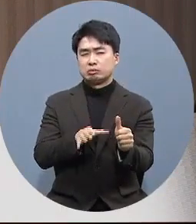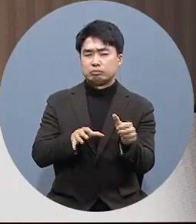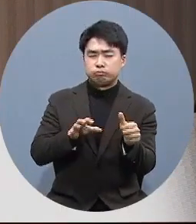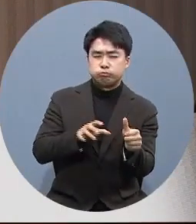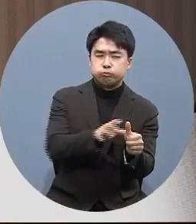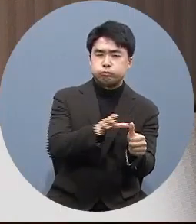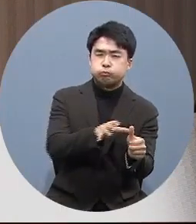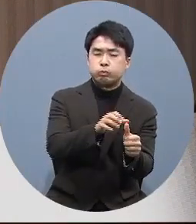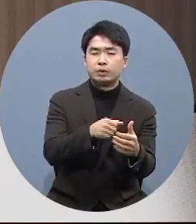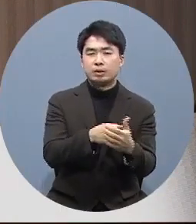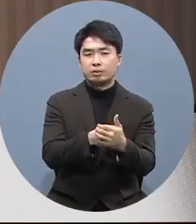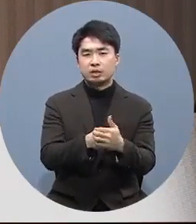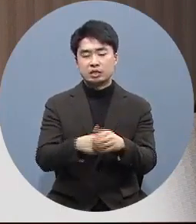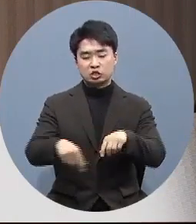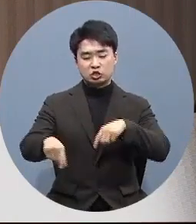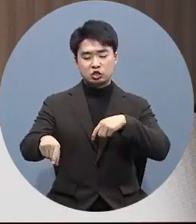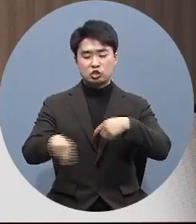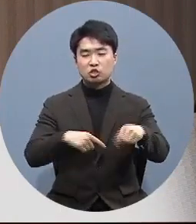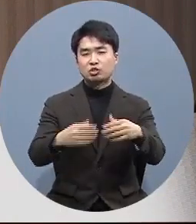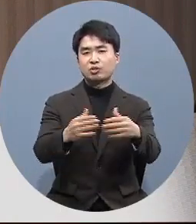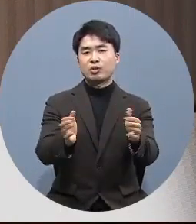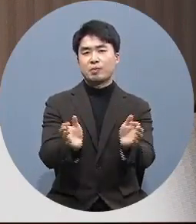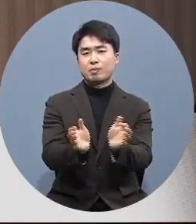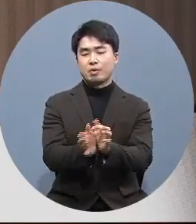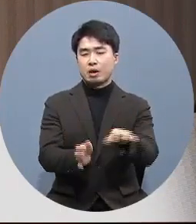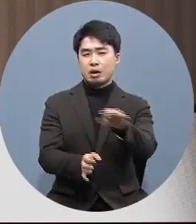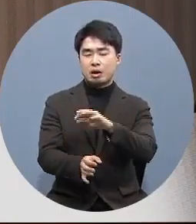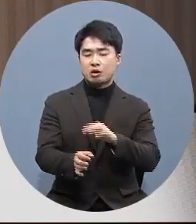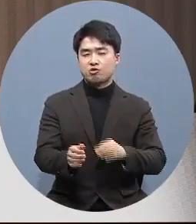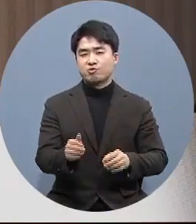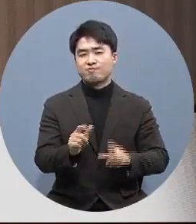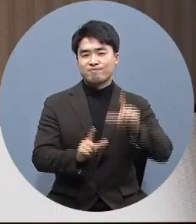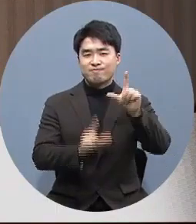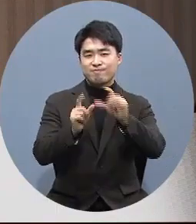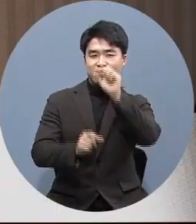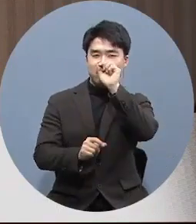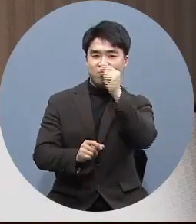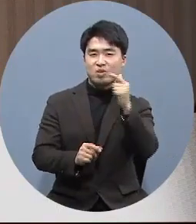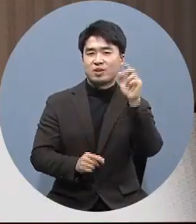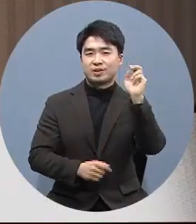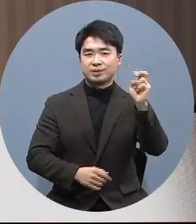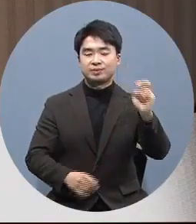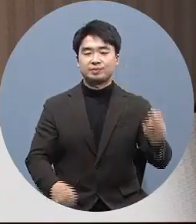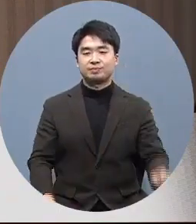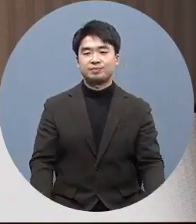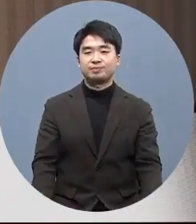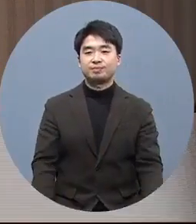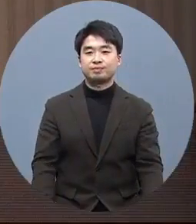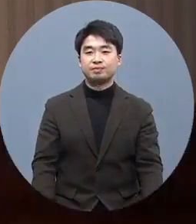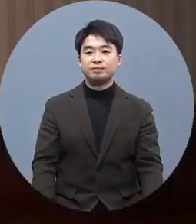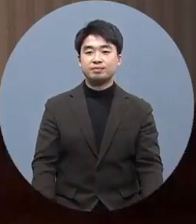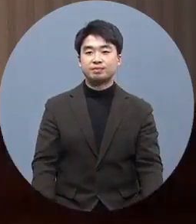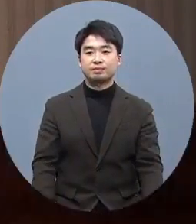있어 지역 정치권에 불어닥칠 후폭풍이 상당할 것으로 예상됩니다 최지호